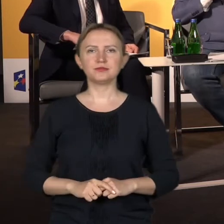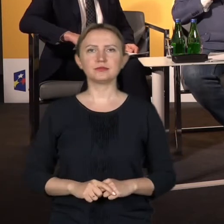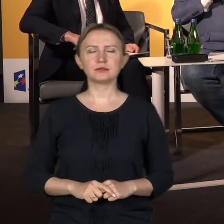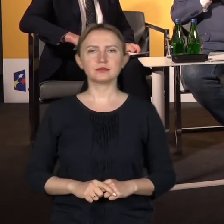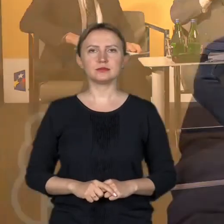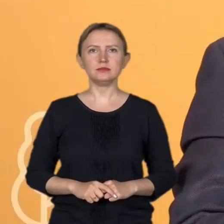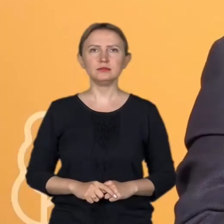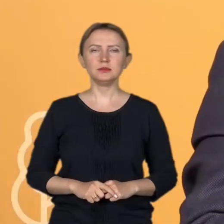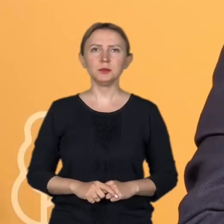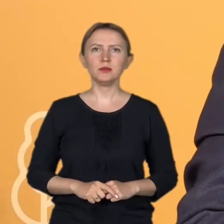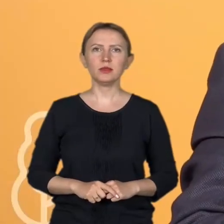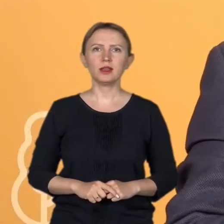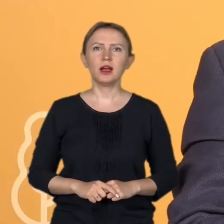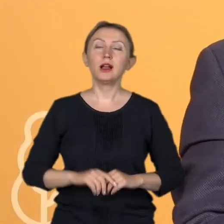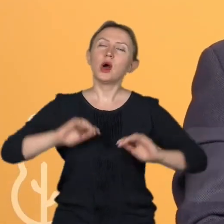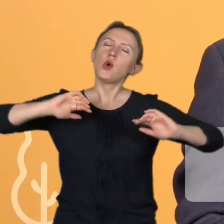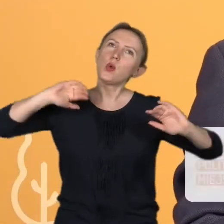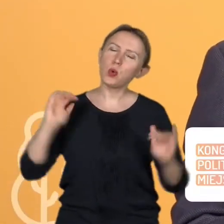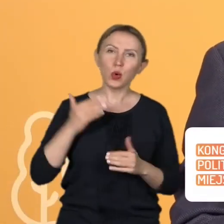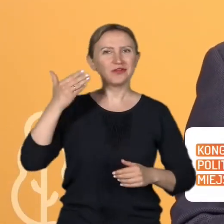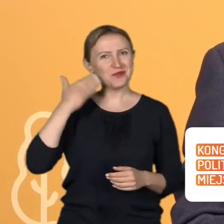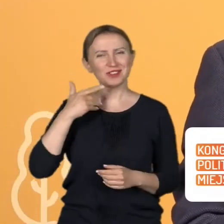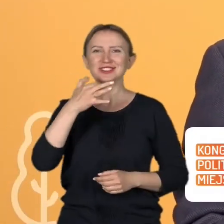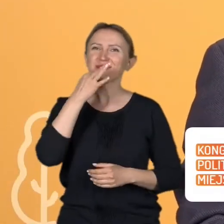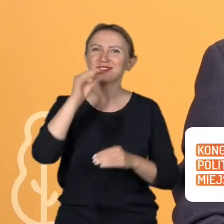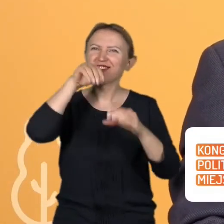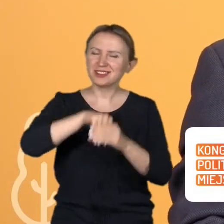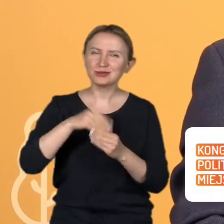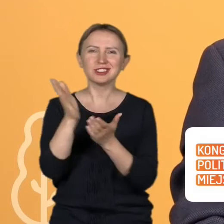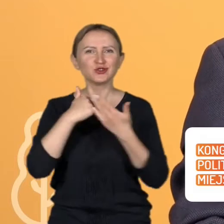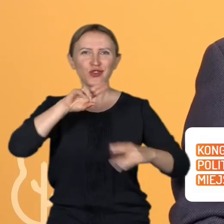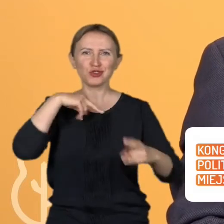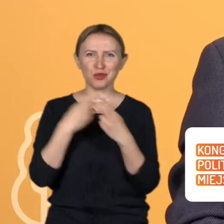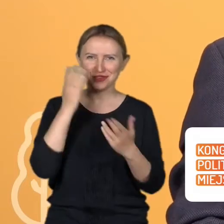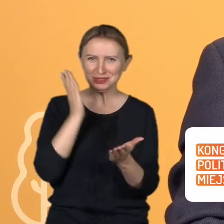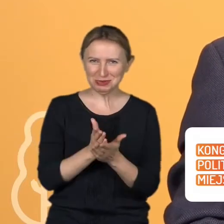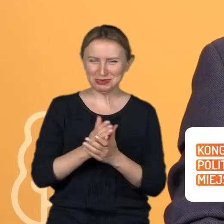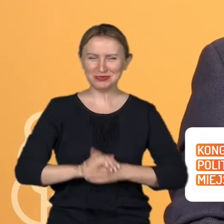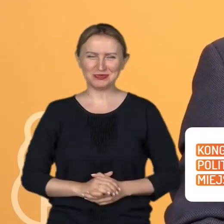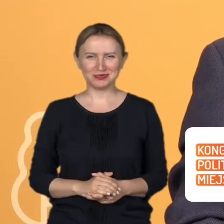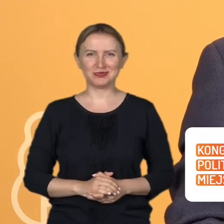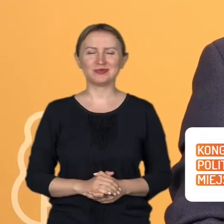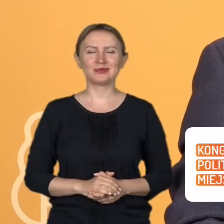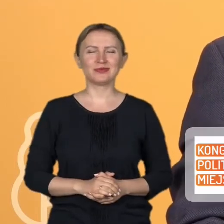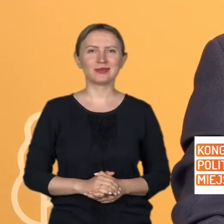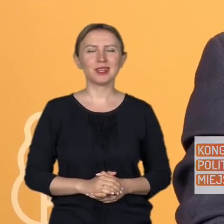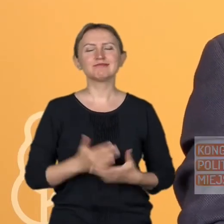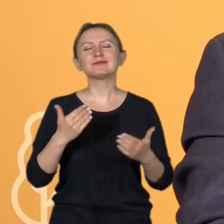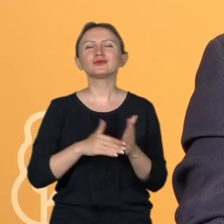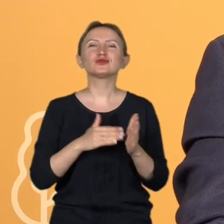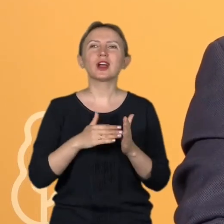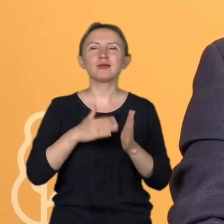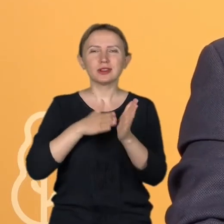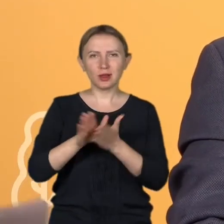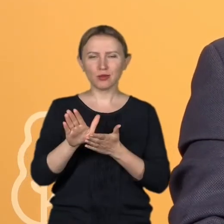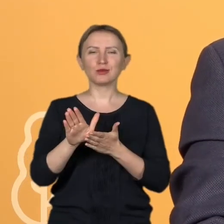Bo sprzyja to skrótowej wypowiedzi, że właśnie w tym pytaniu jest częściowo zawarta odpowiedź. No, trzeba zacząć od